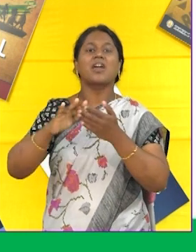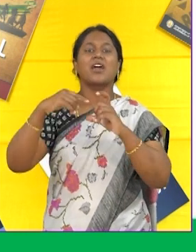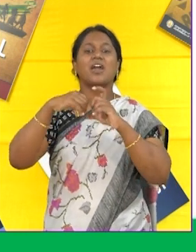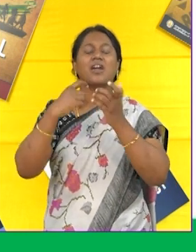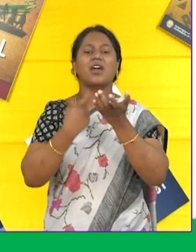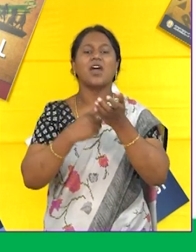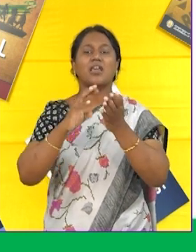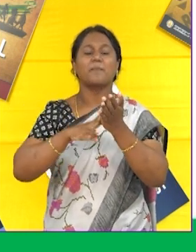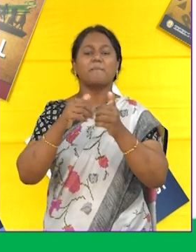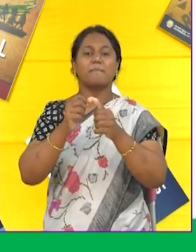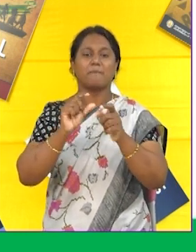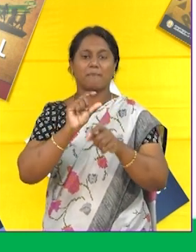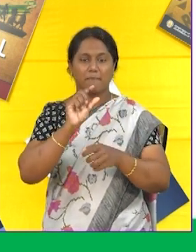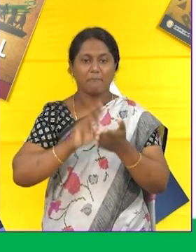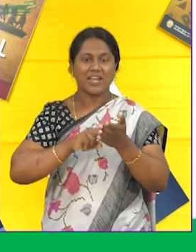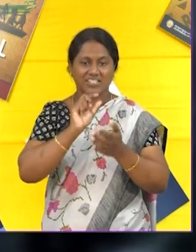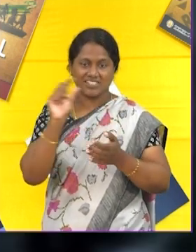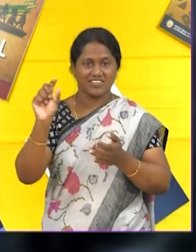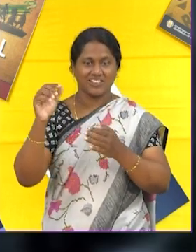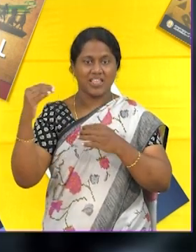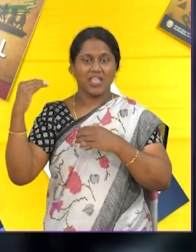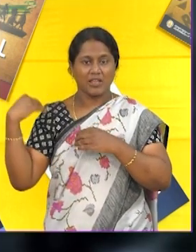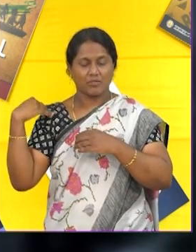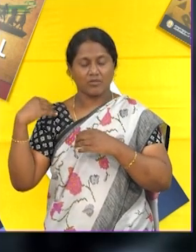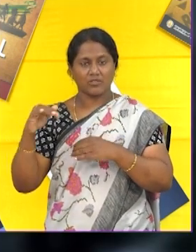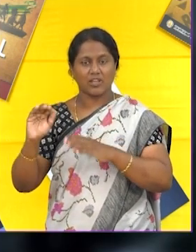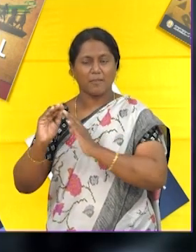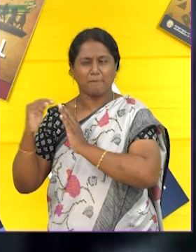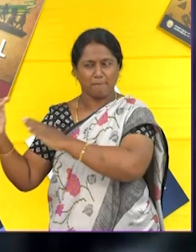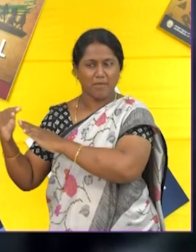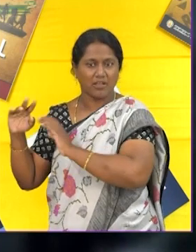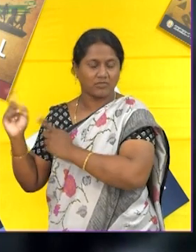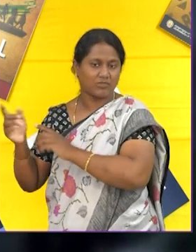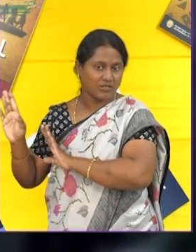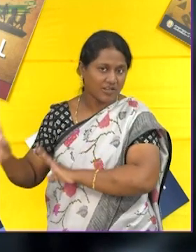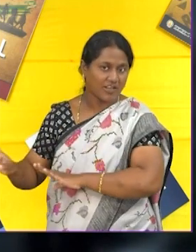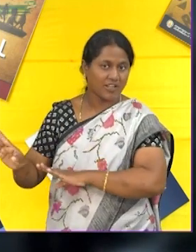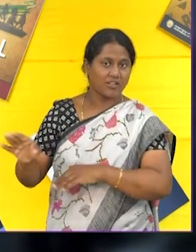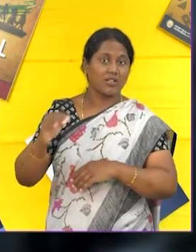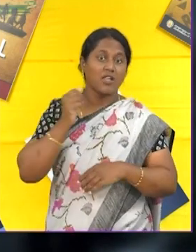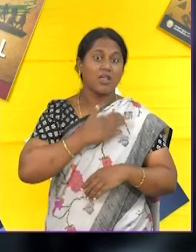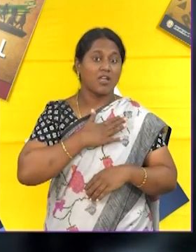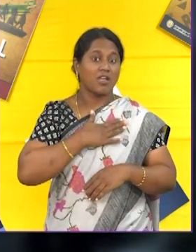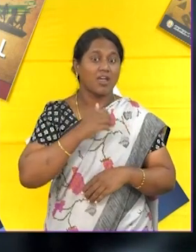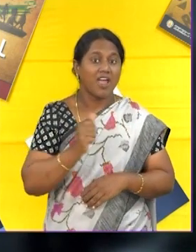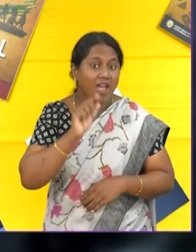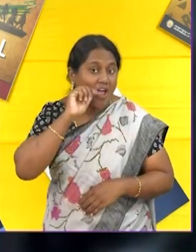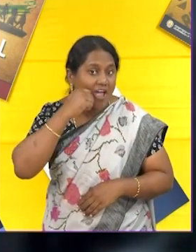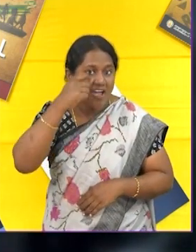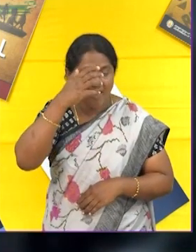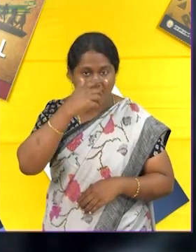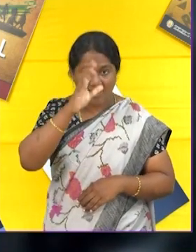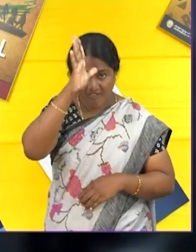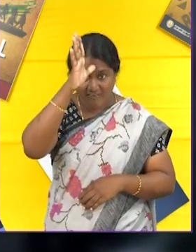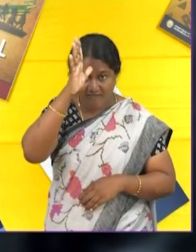ரூமில். கிராண்ட் ஃபாதர் வாஸ் இன் த ஆட்டிக். என்னுடைய கிராண்ட் ஃபாதர் எங்கே இருந்தார்? ஆட்டிக். ஆட்டிக்னா என்னது? மாடியில், மேல். நம்ம